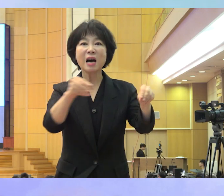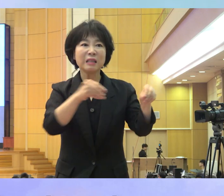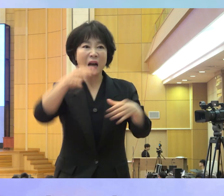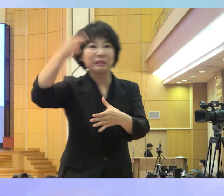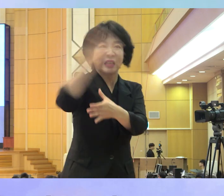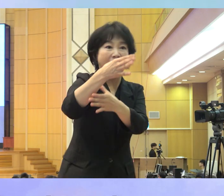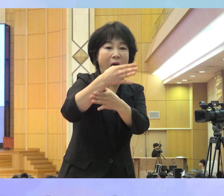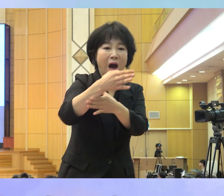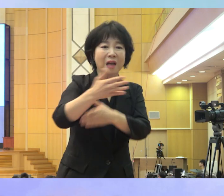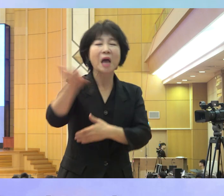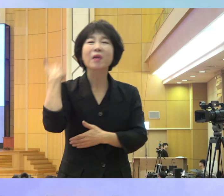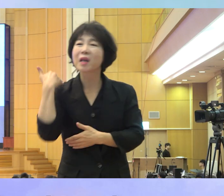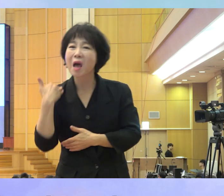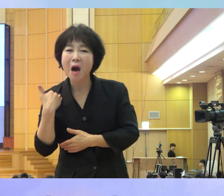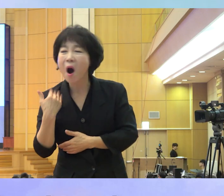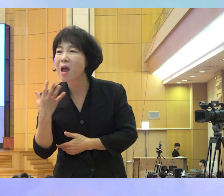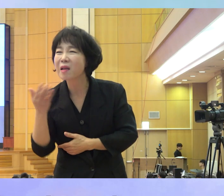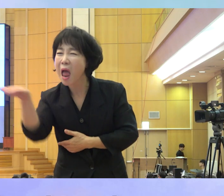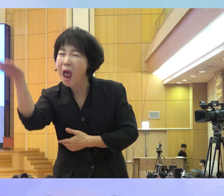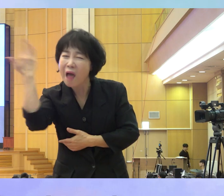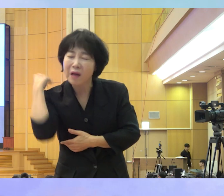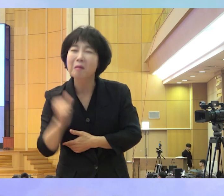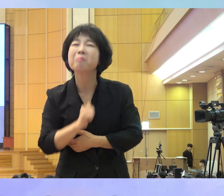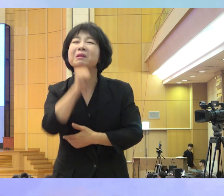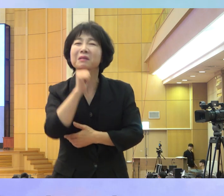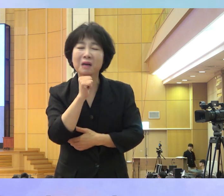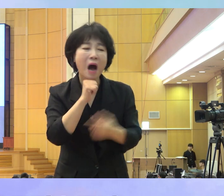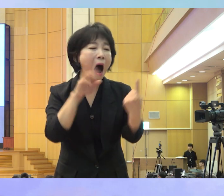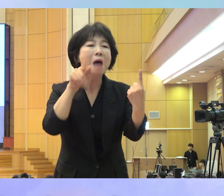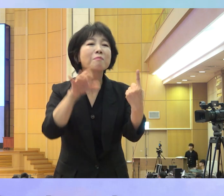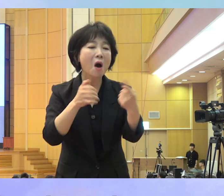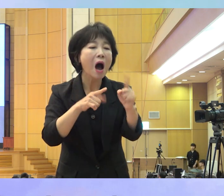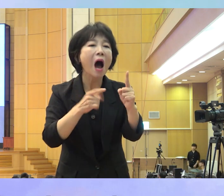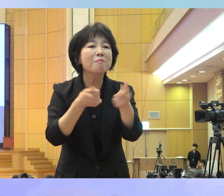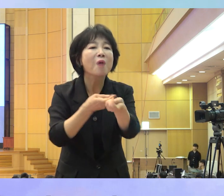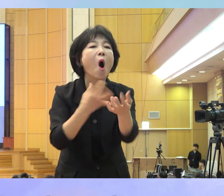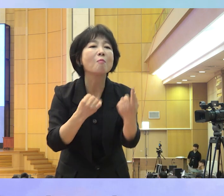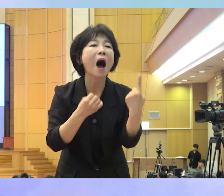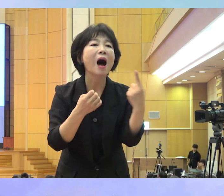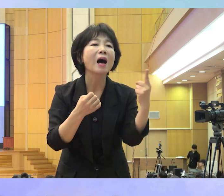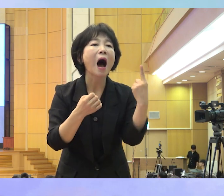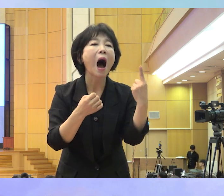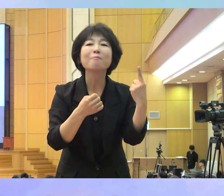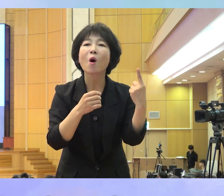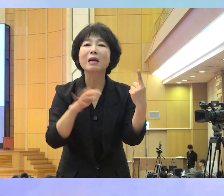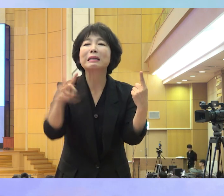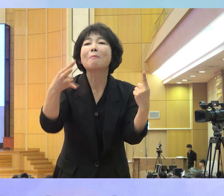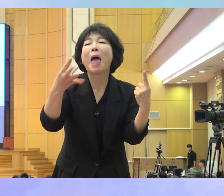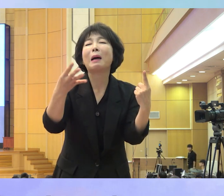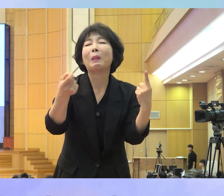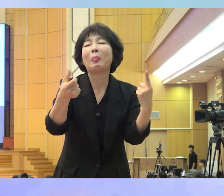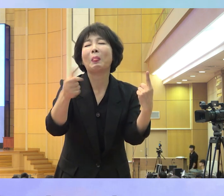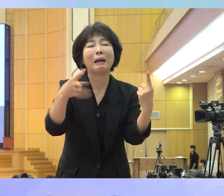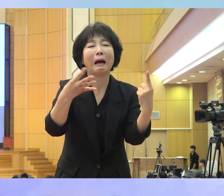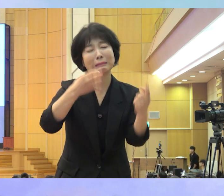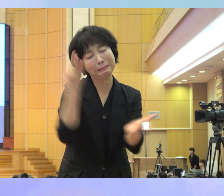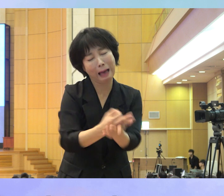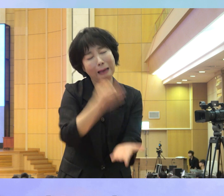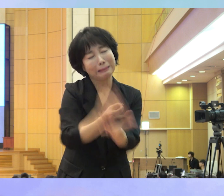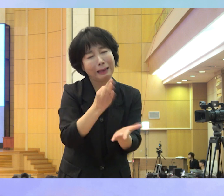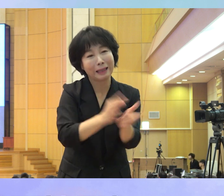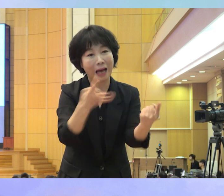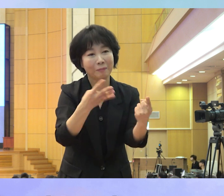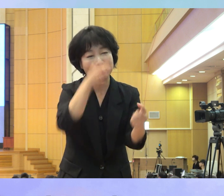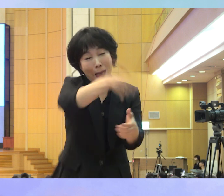한 평에 400원, 그 당시에 400원에 샀어. 사가지고 있다 보니까